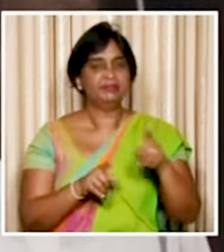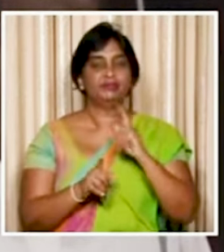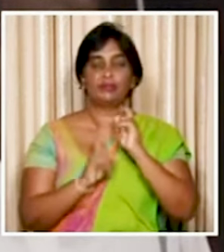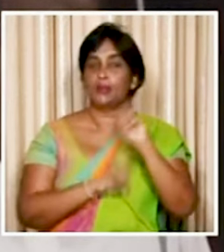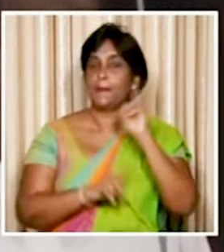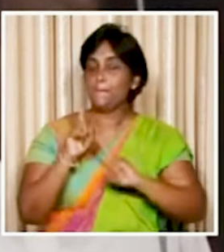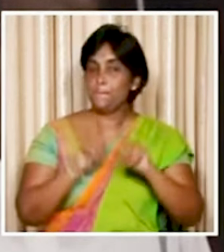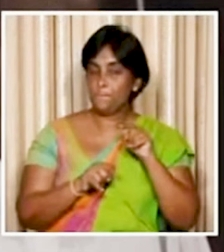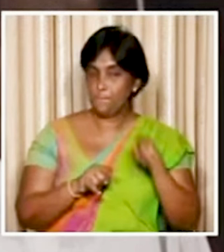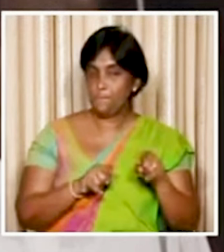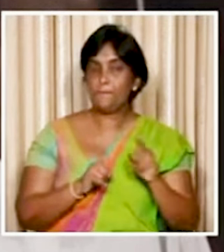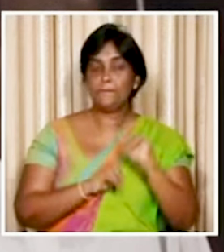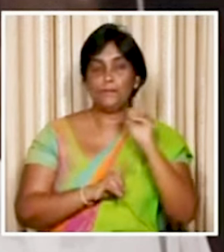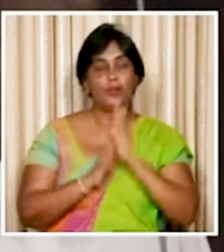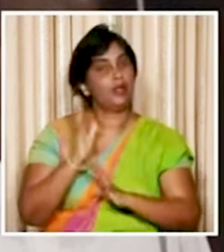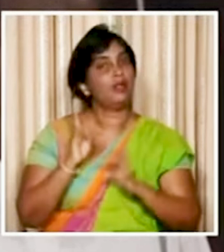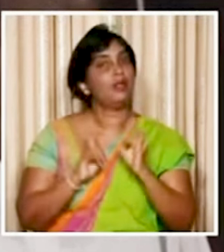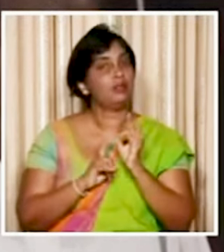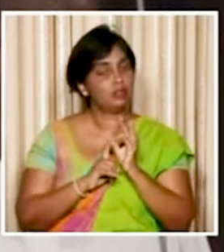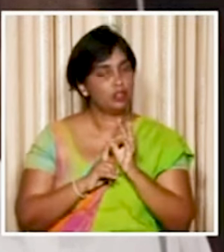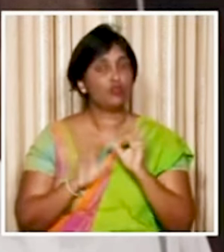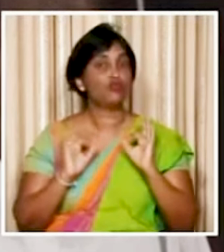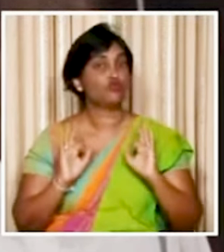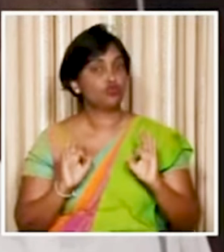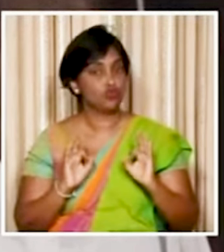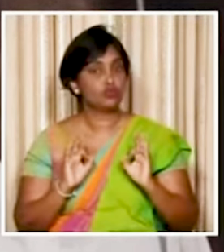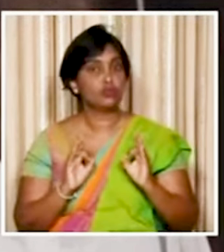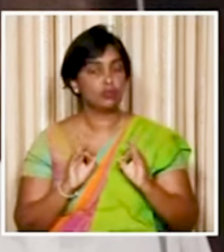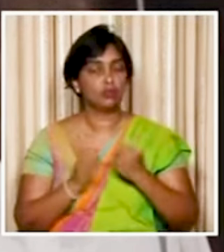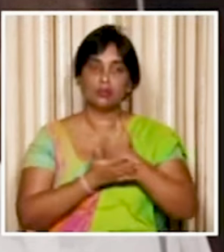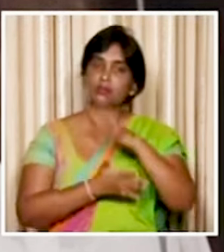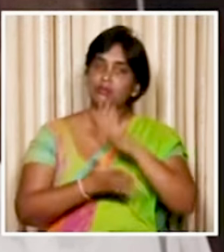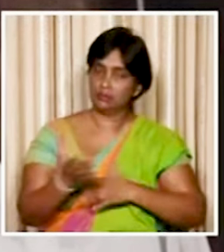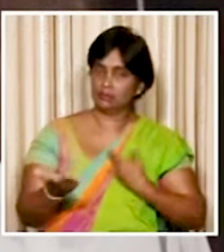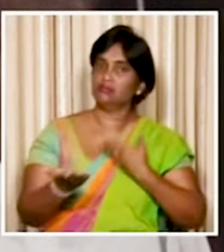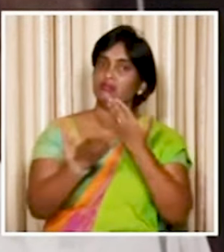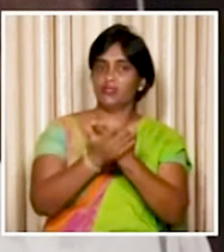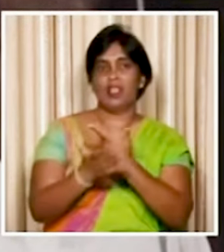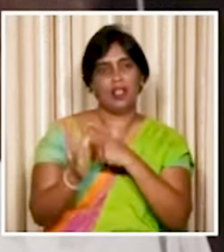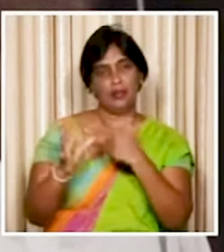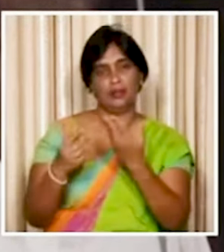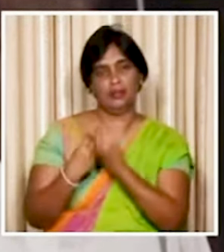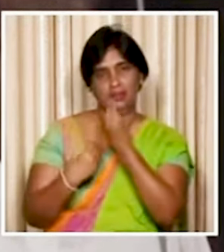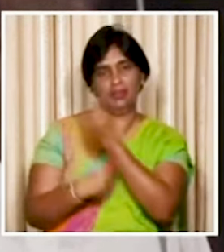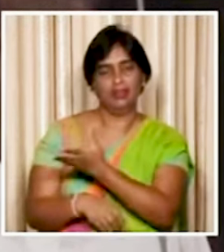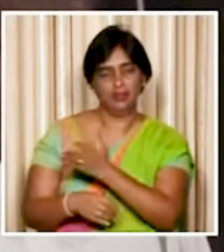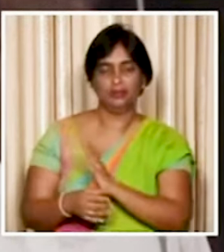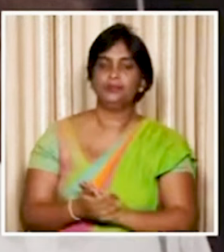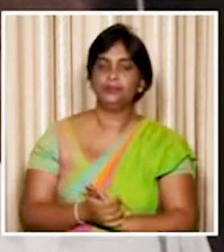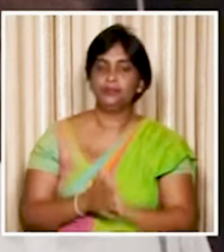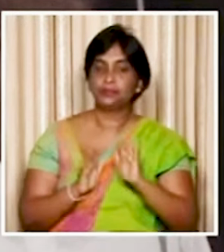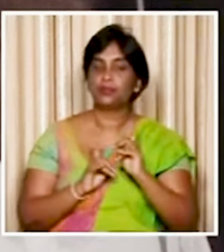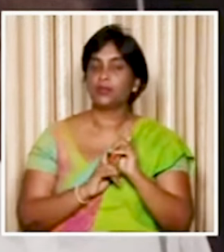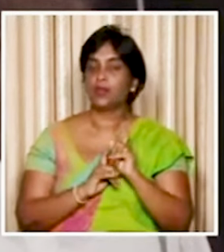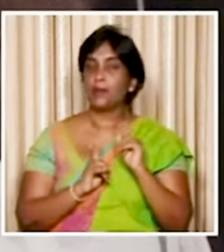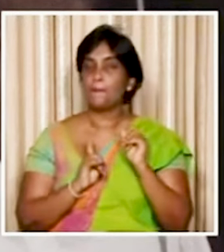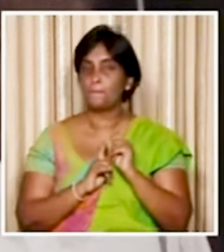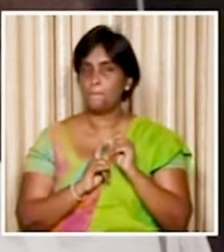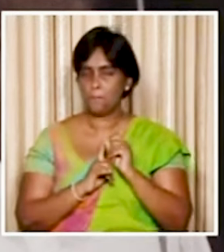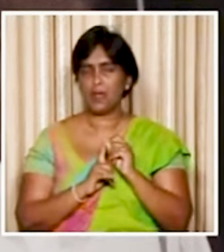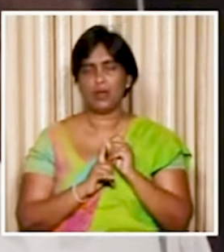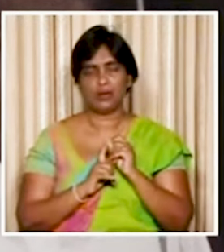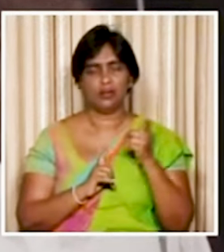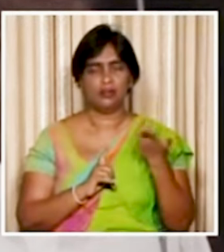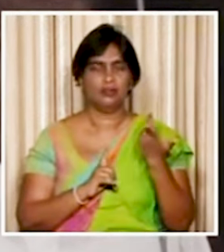எழுத்துப்பூர்வமான கடிதமும் வழங்கப்பட்டிருக்கிறது. அதேபோல பார்த்திபன் சிவகுமார் என்ற அந்த 2